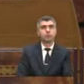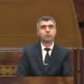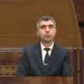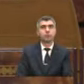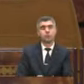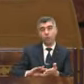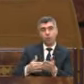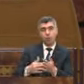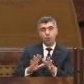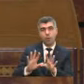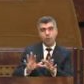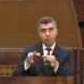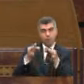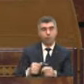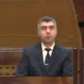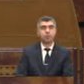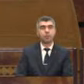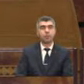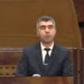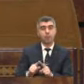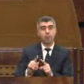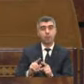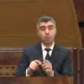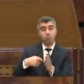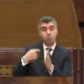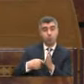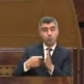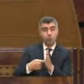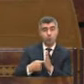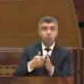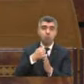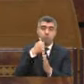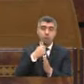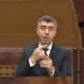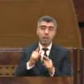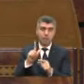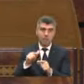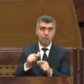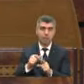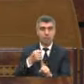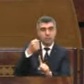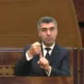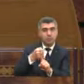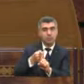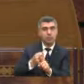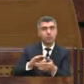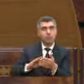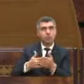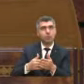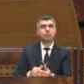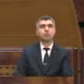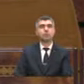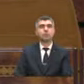من انتاجيتها، غير أن هذا المشروع تشوب عدة اختلالات. رغم المجهودات المبذولة فلا